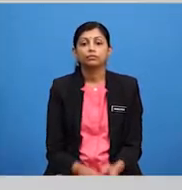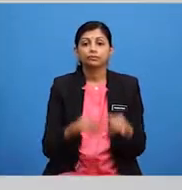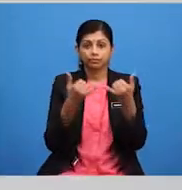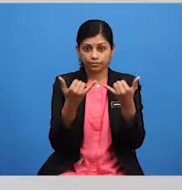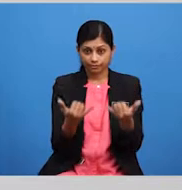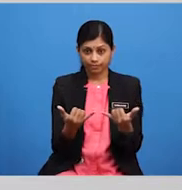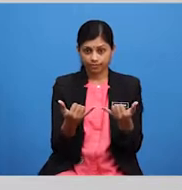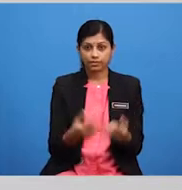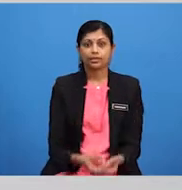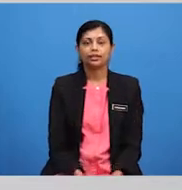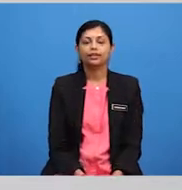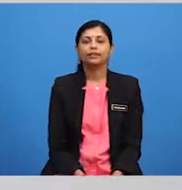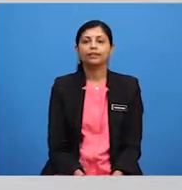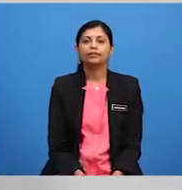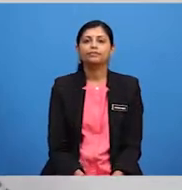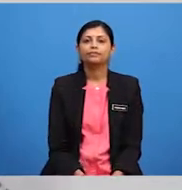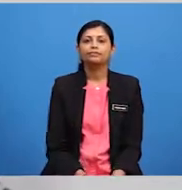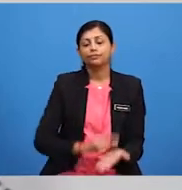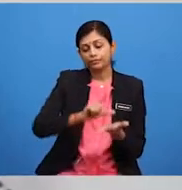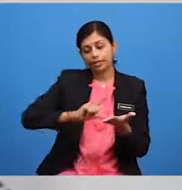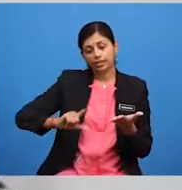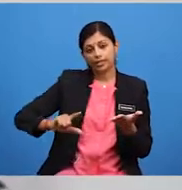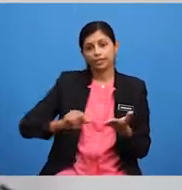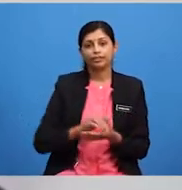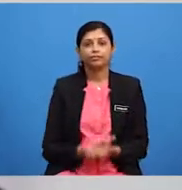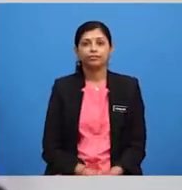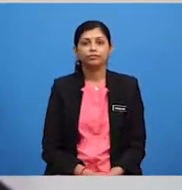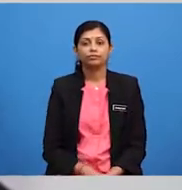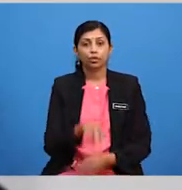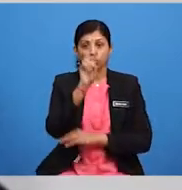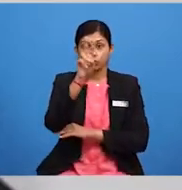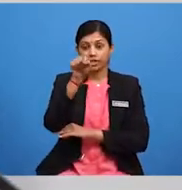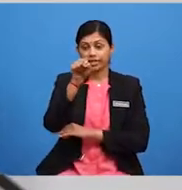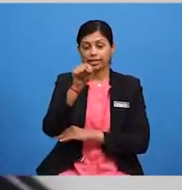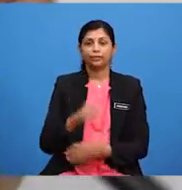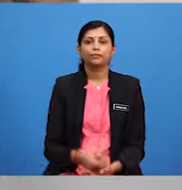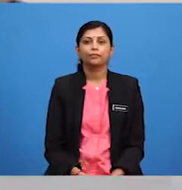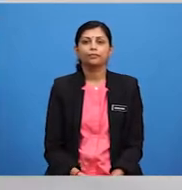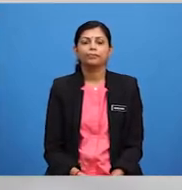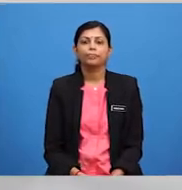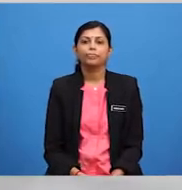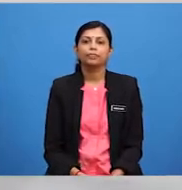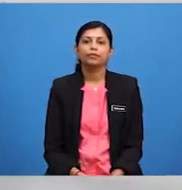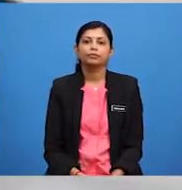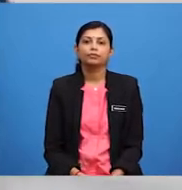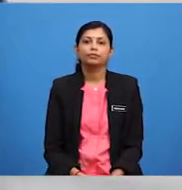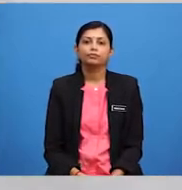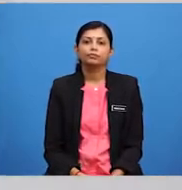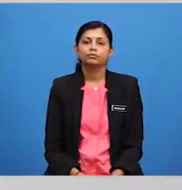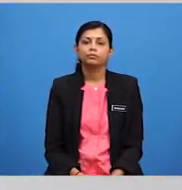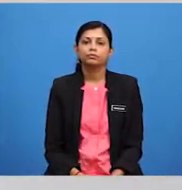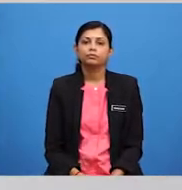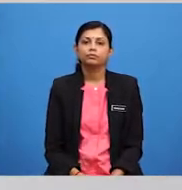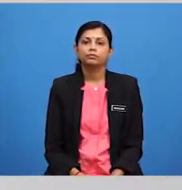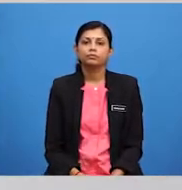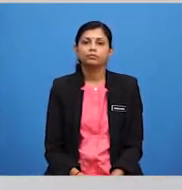Seterusnya, kita melihat cara melakar lakaran perspektif dua titik. Langkah yang pertama, murid-murid